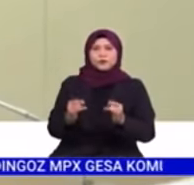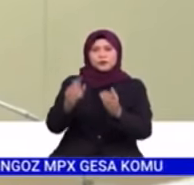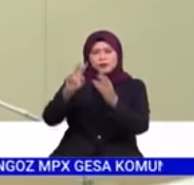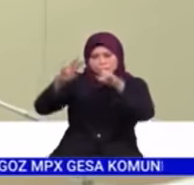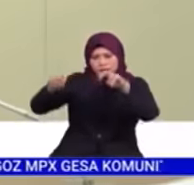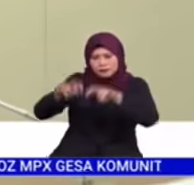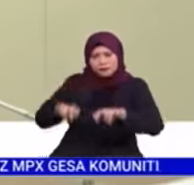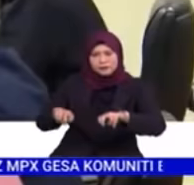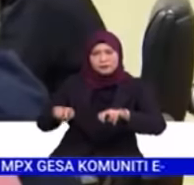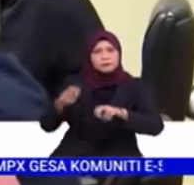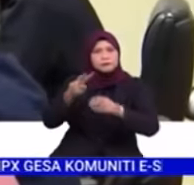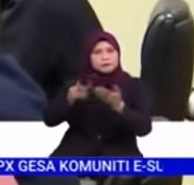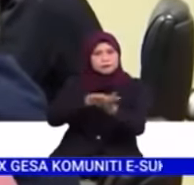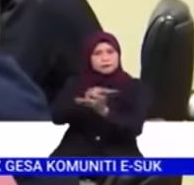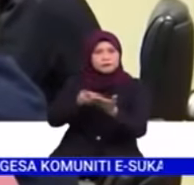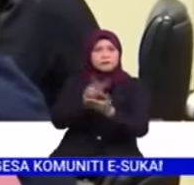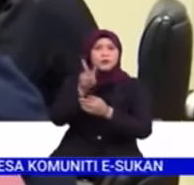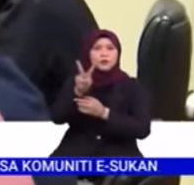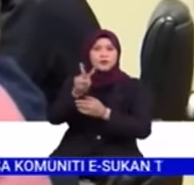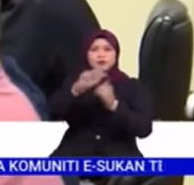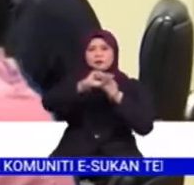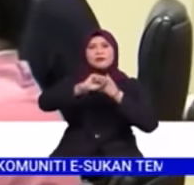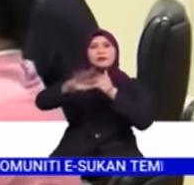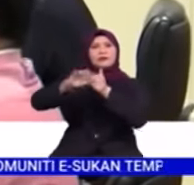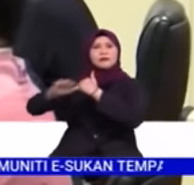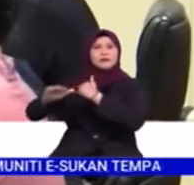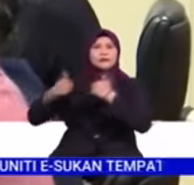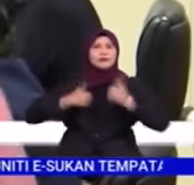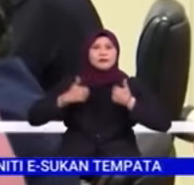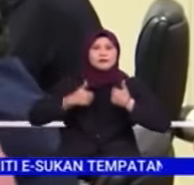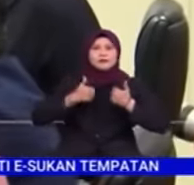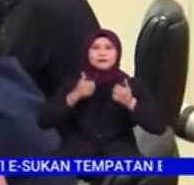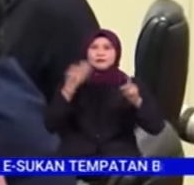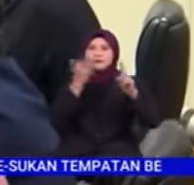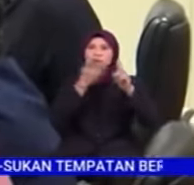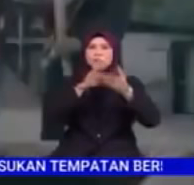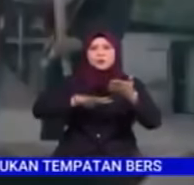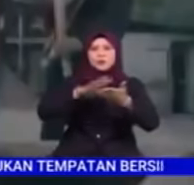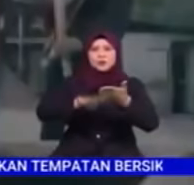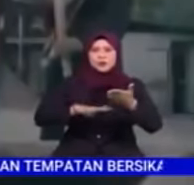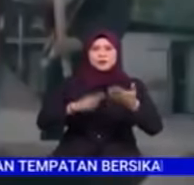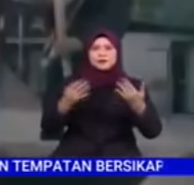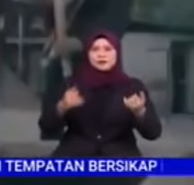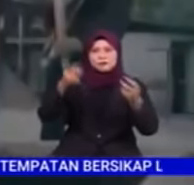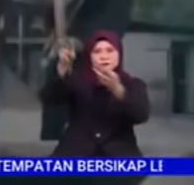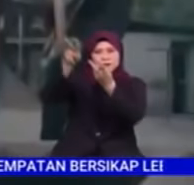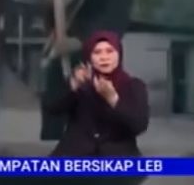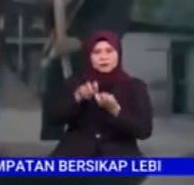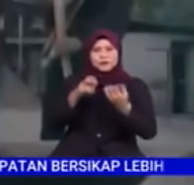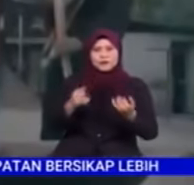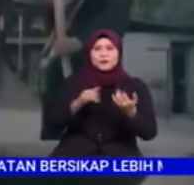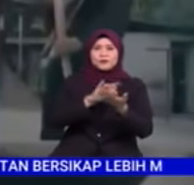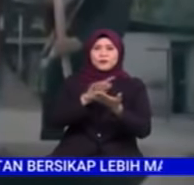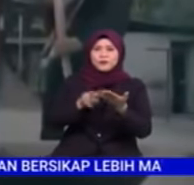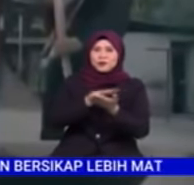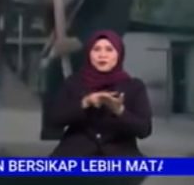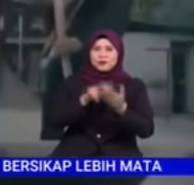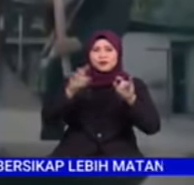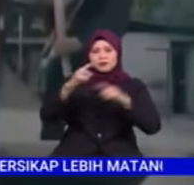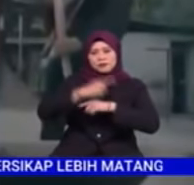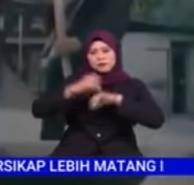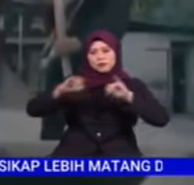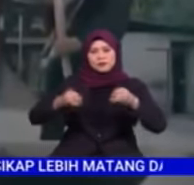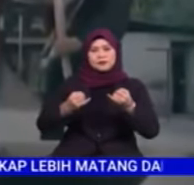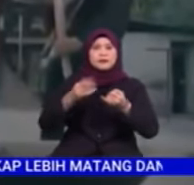disiasati berbohong penghasilan dua video iklan raya berunsur perjudian masing-masing demonoid di media sosial pada cuma Adan